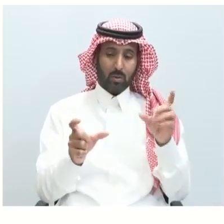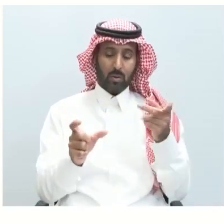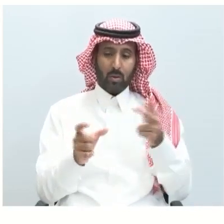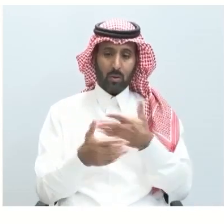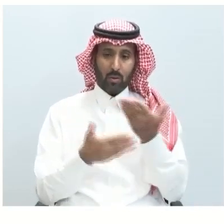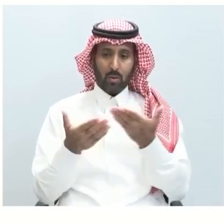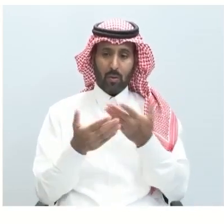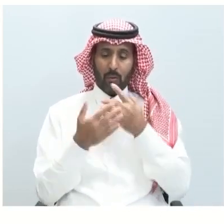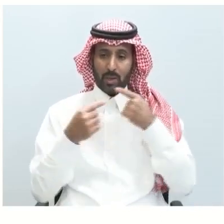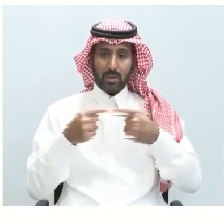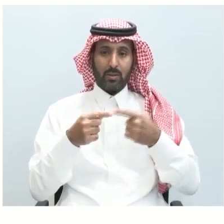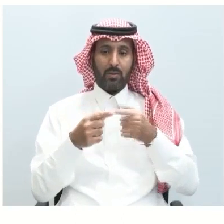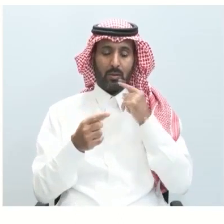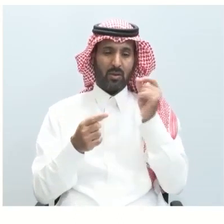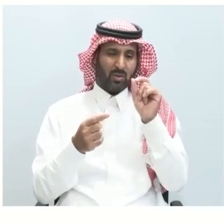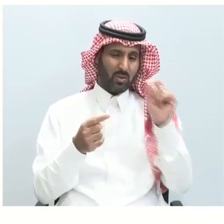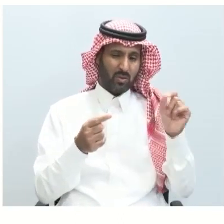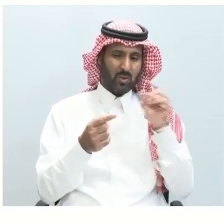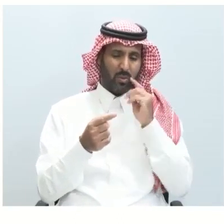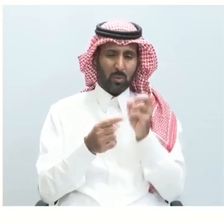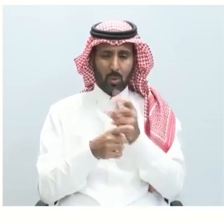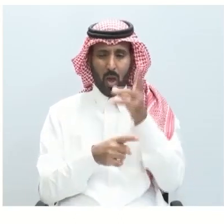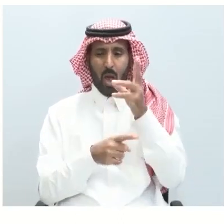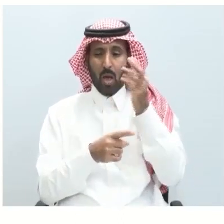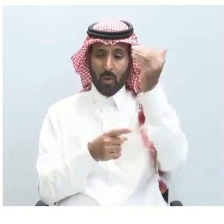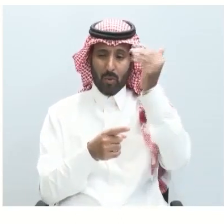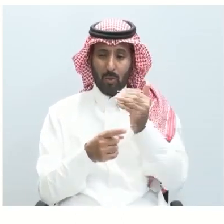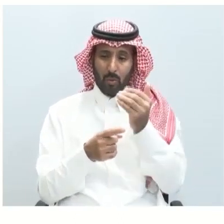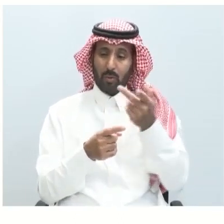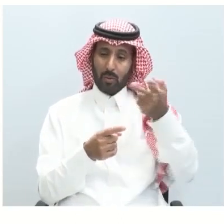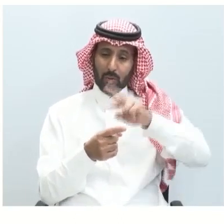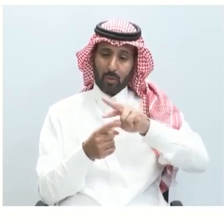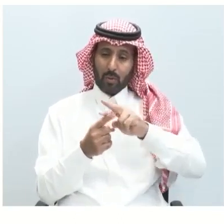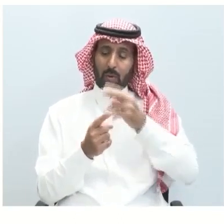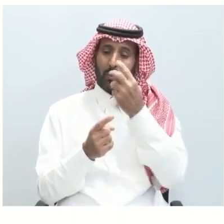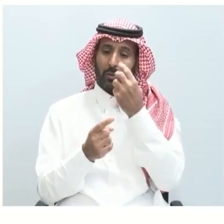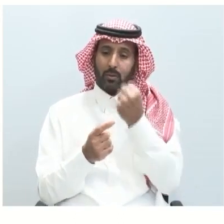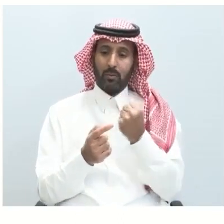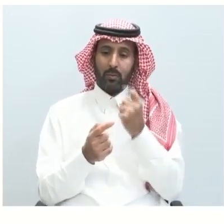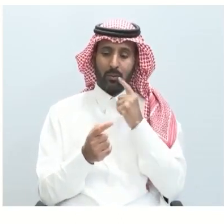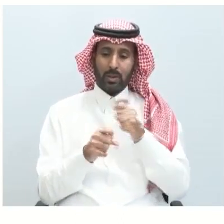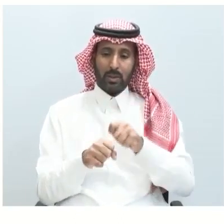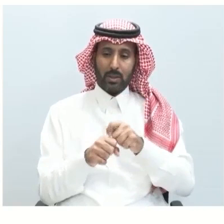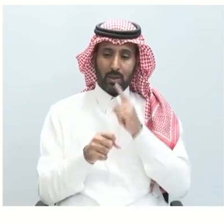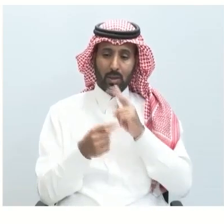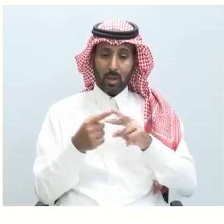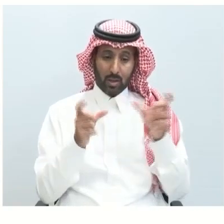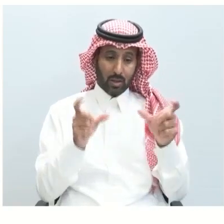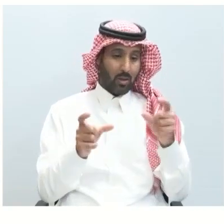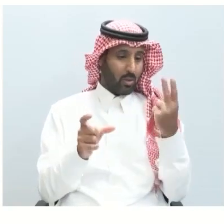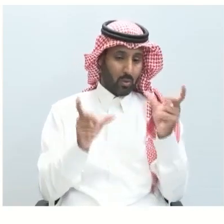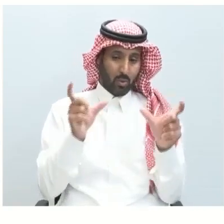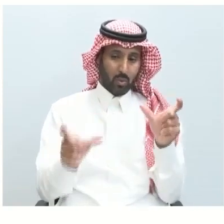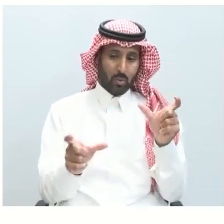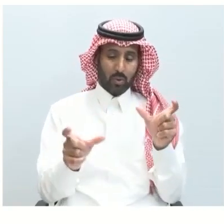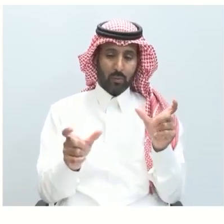التفاعل العكسي تعود جزيئات اليود الغازيه الى الحاله الصلبه اي هنا في الدورق فقط في